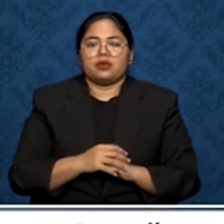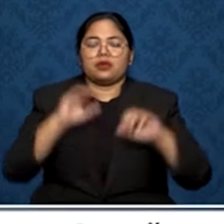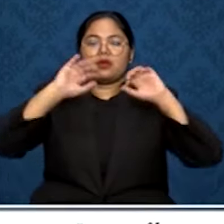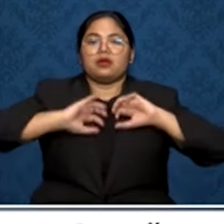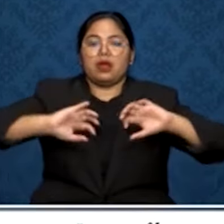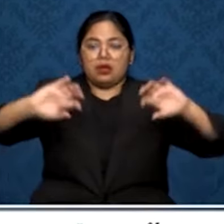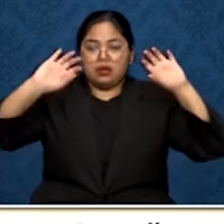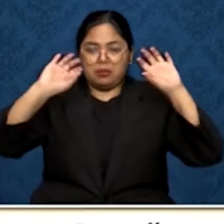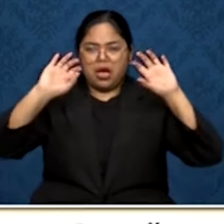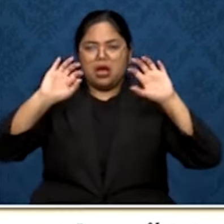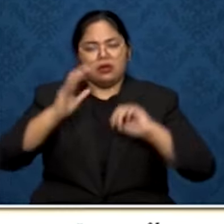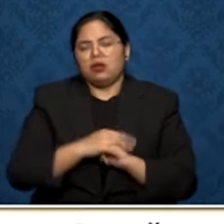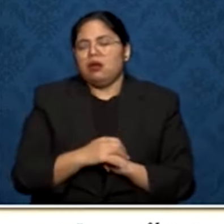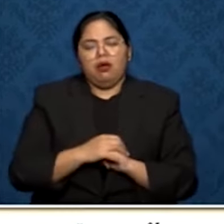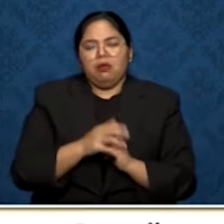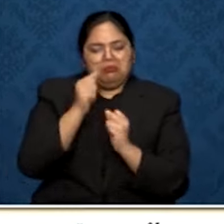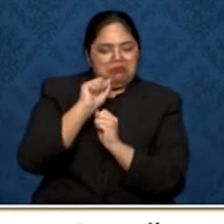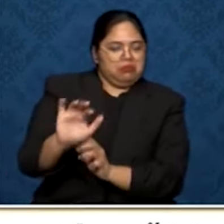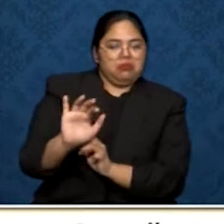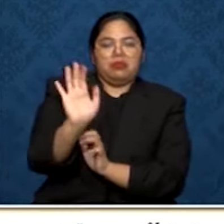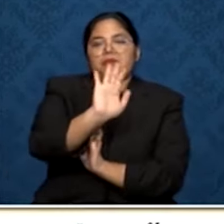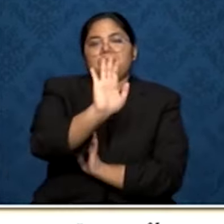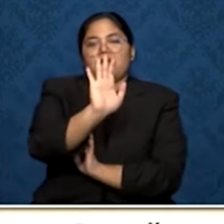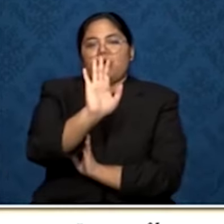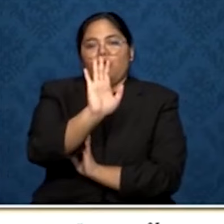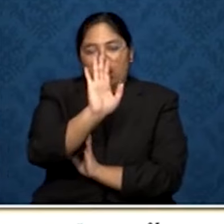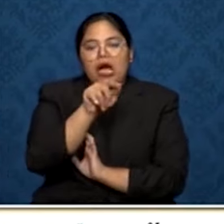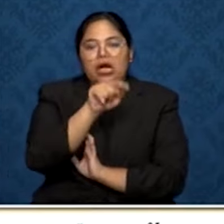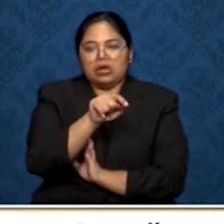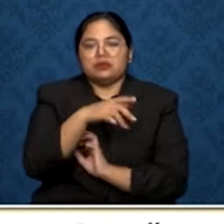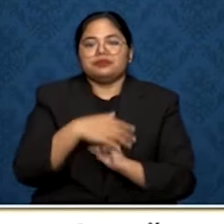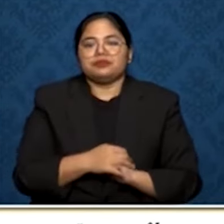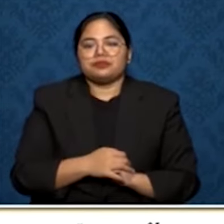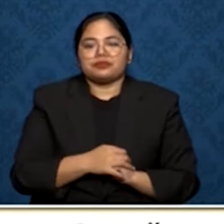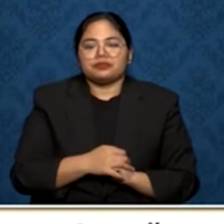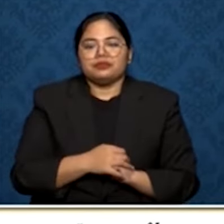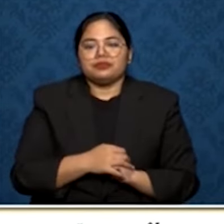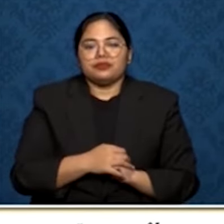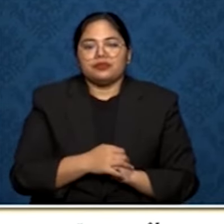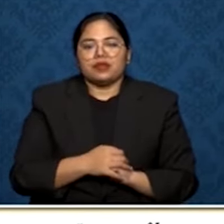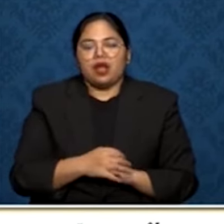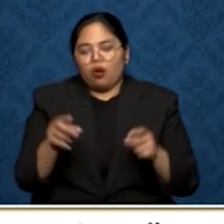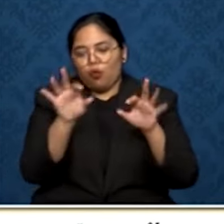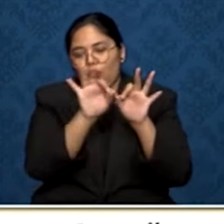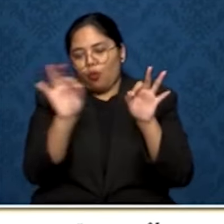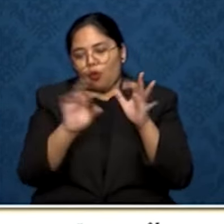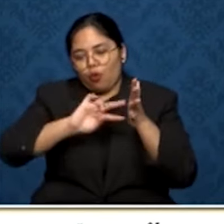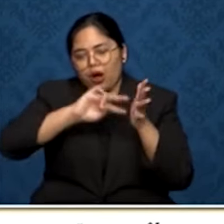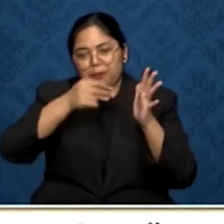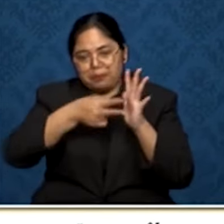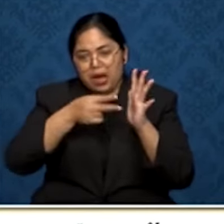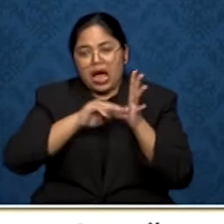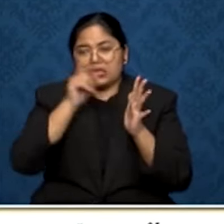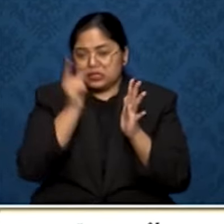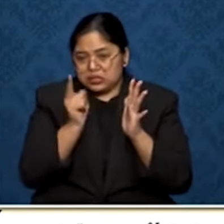อยากปริเศษเลยครับา soft power ว่าต้องมีนิยามจิงๆว่าความหมายมนคืออะไร เพรเทาที่ผม